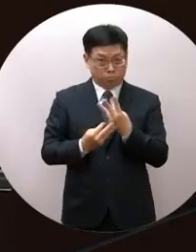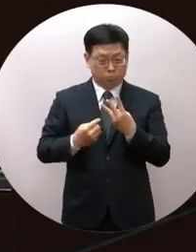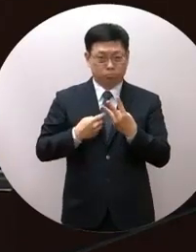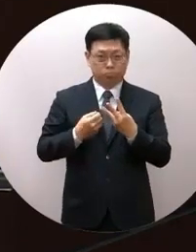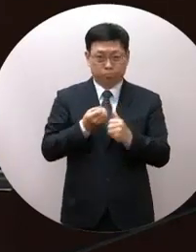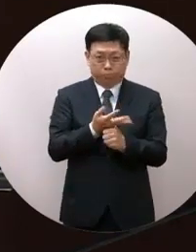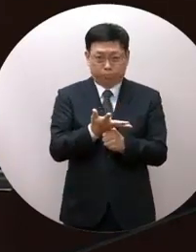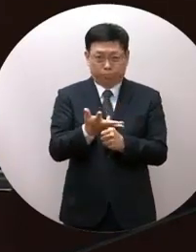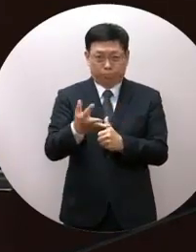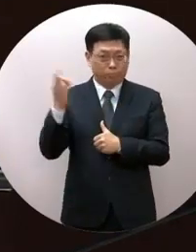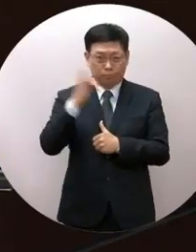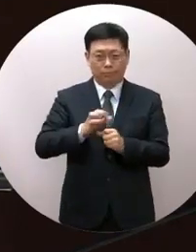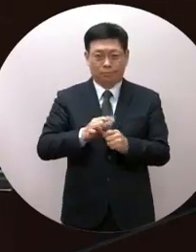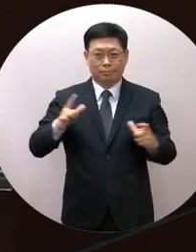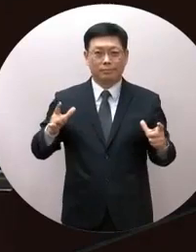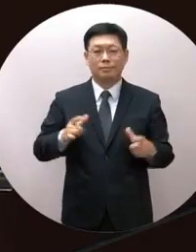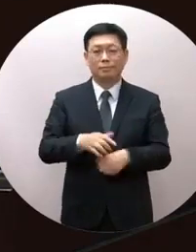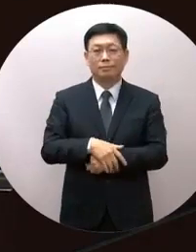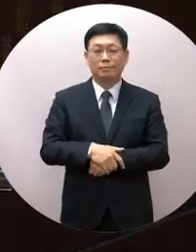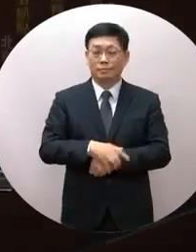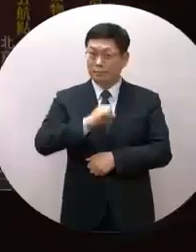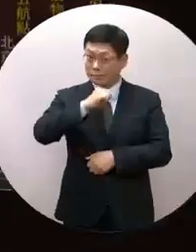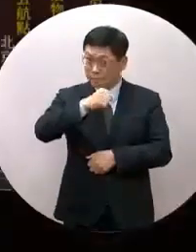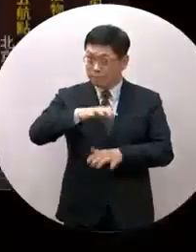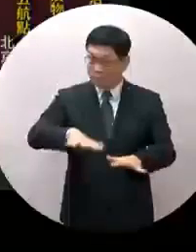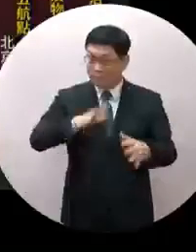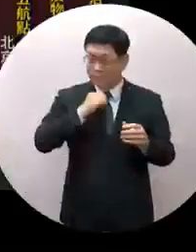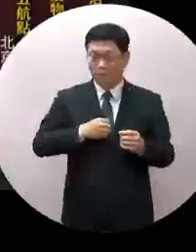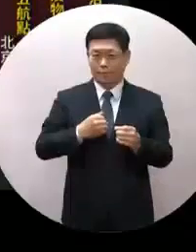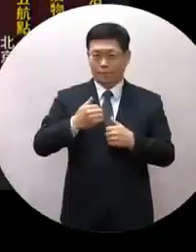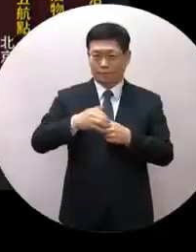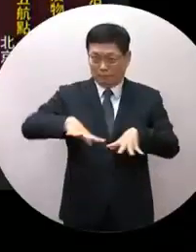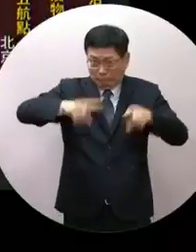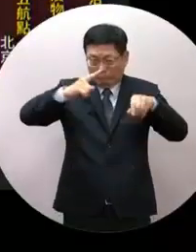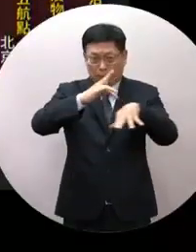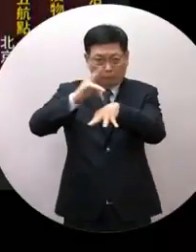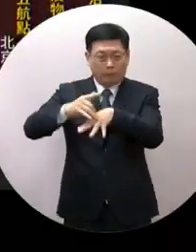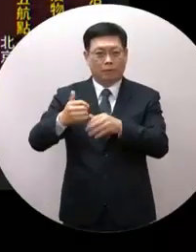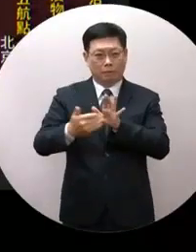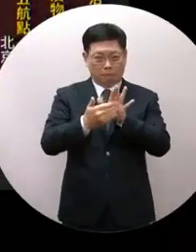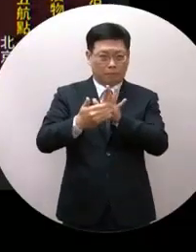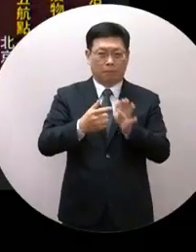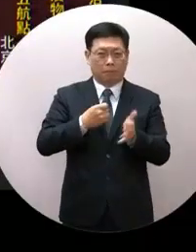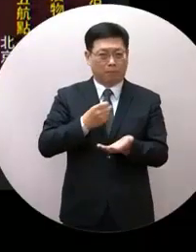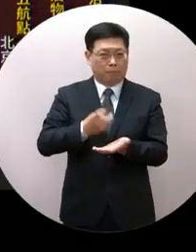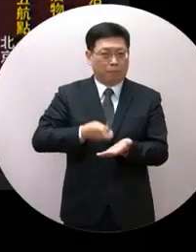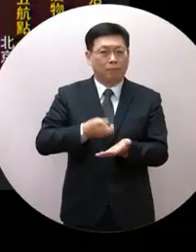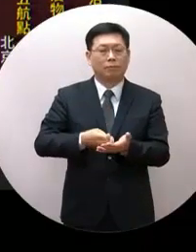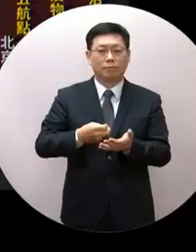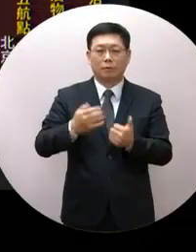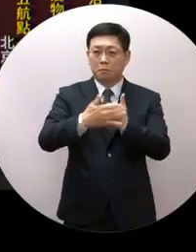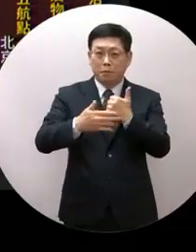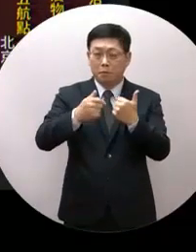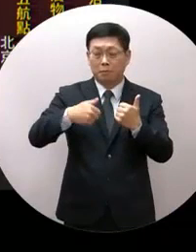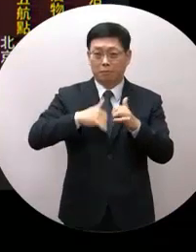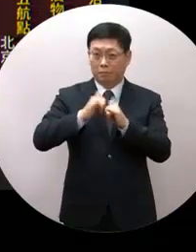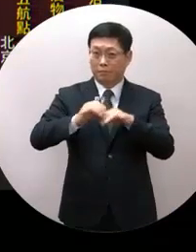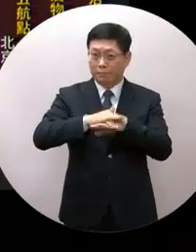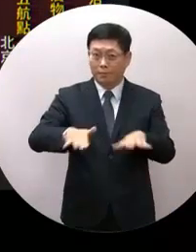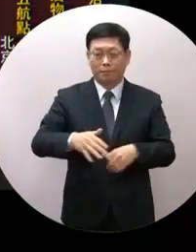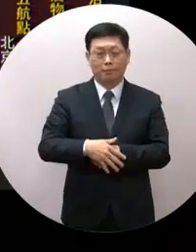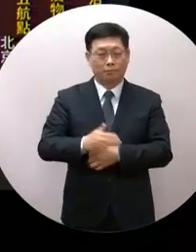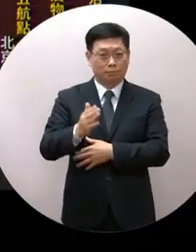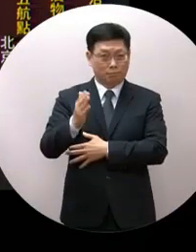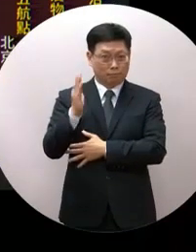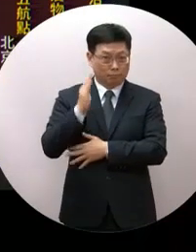疫情迅速扩散，台湾身处防疫的第一线。为确保国人安全，政